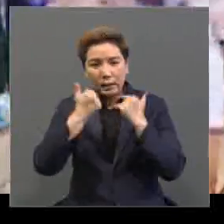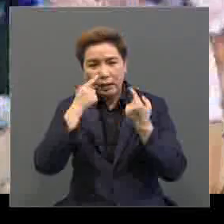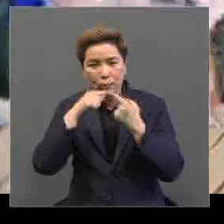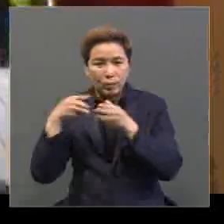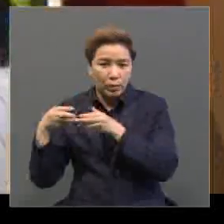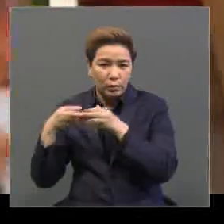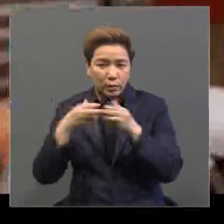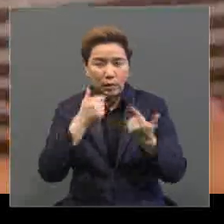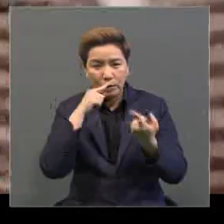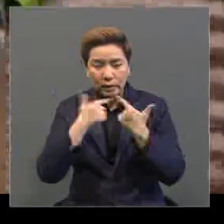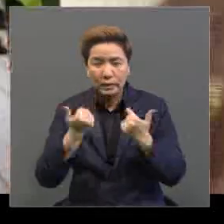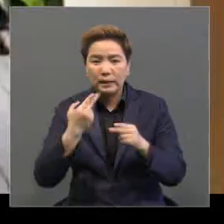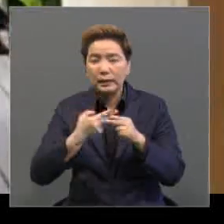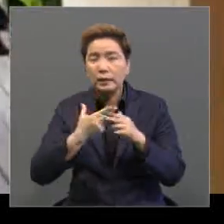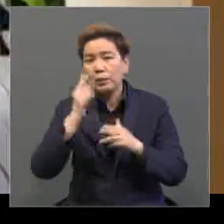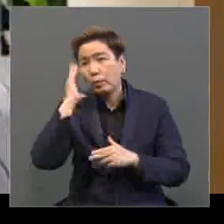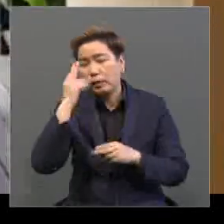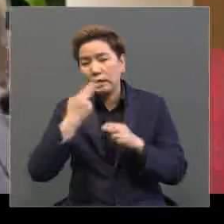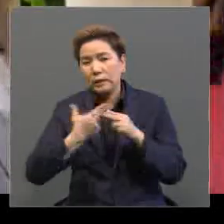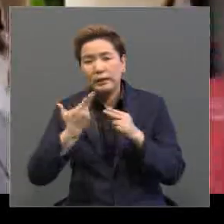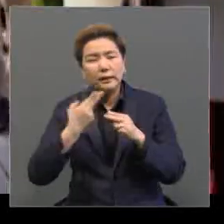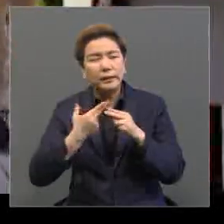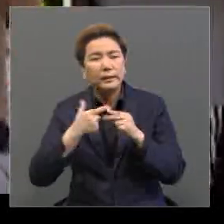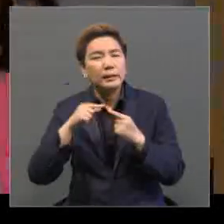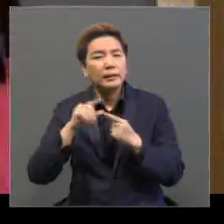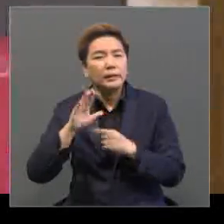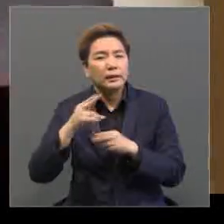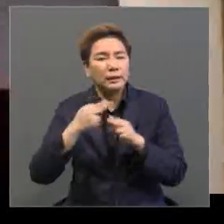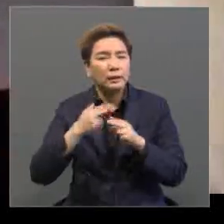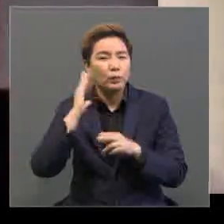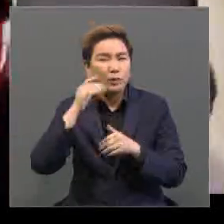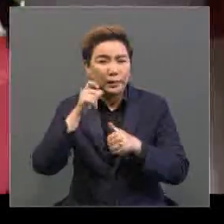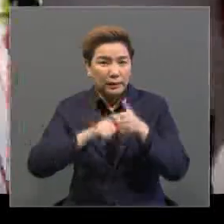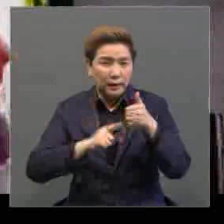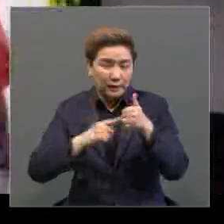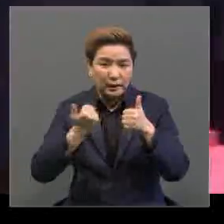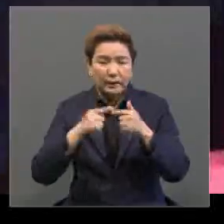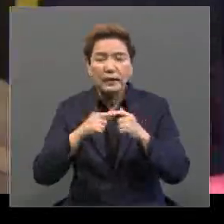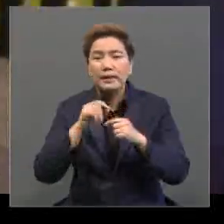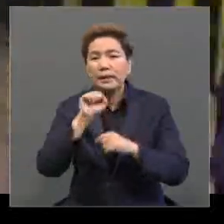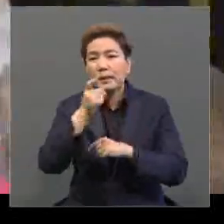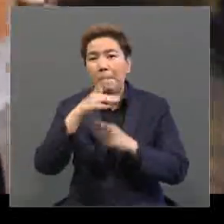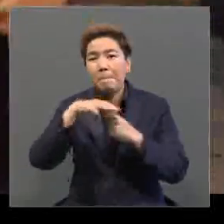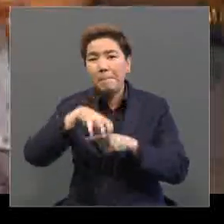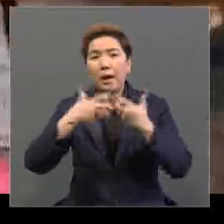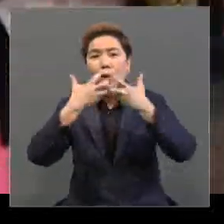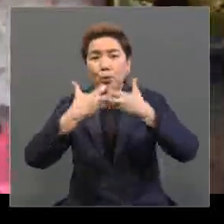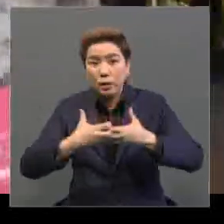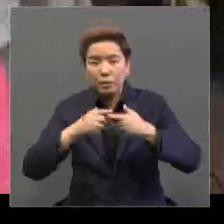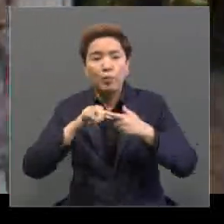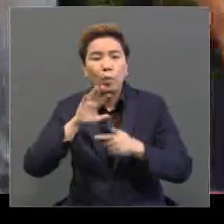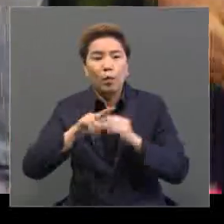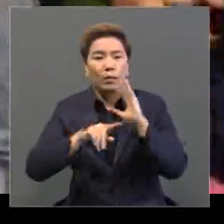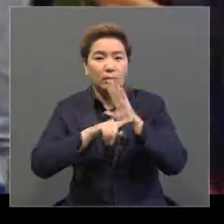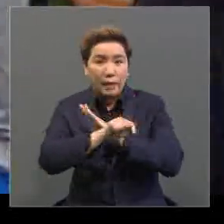แอนด์สปาโดยมีทางคุณศักดิ์สิทธิ์นะมุ่งการสภาอุตสาหกรรมท่องเที่ยวจังหวัดตราดและ